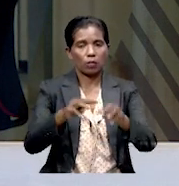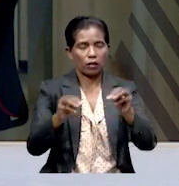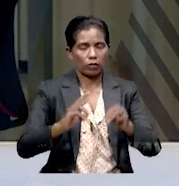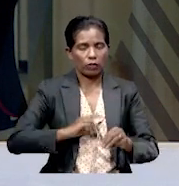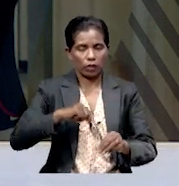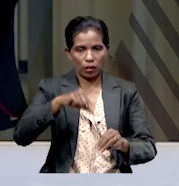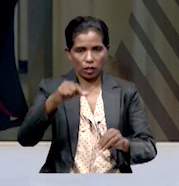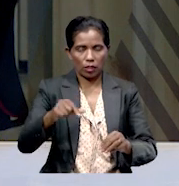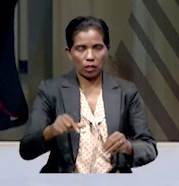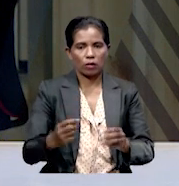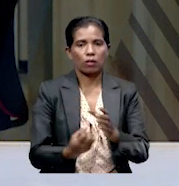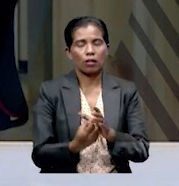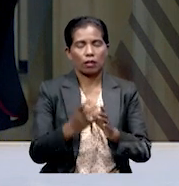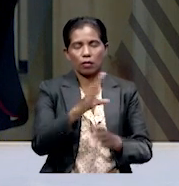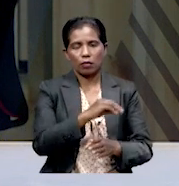dame.